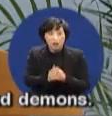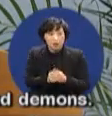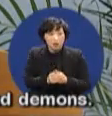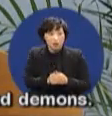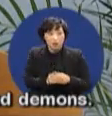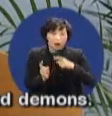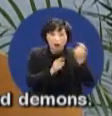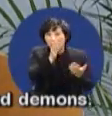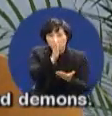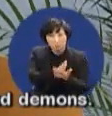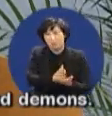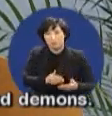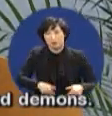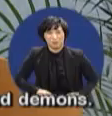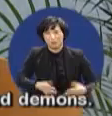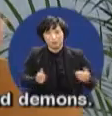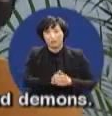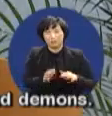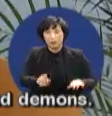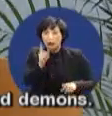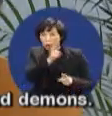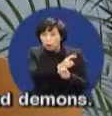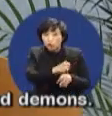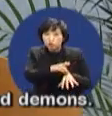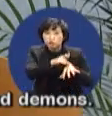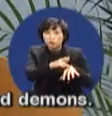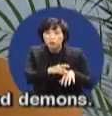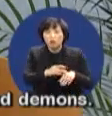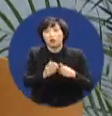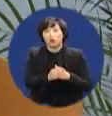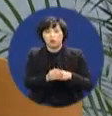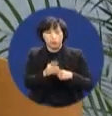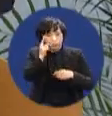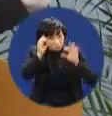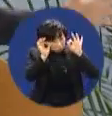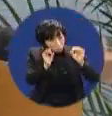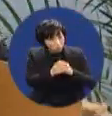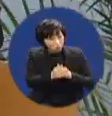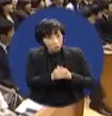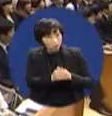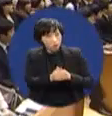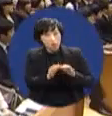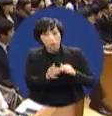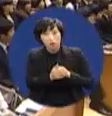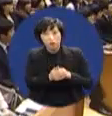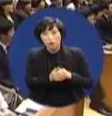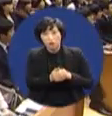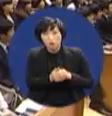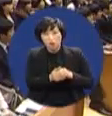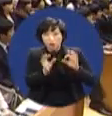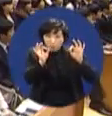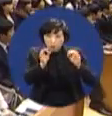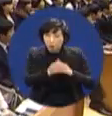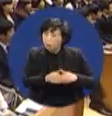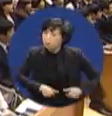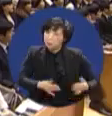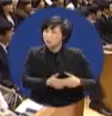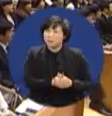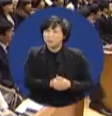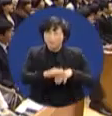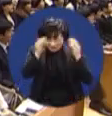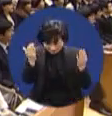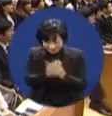필요가 없어요. 마귀사단 귀신의 눈치 볼 필요가 없습니다. 완전히 자유한 사람이에요. 할렐루야.